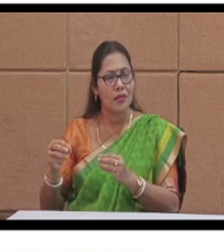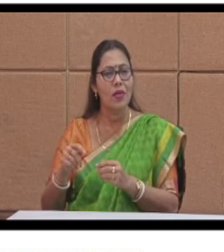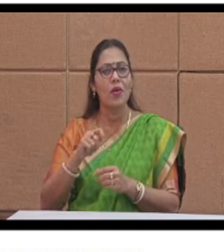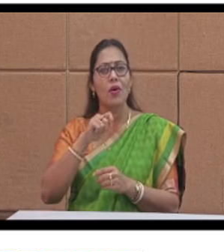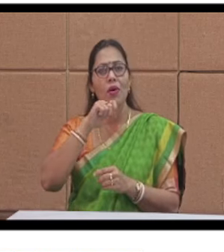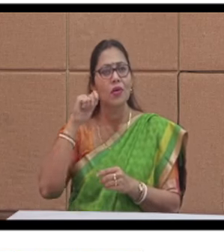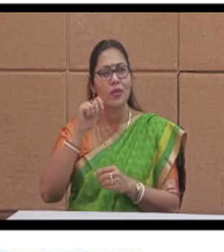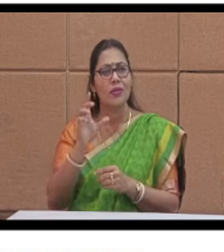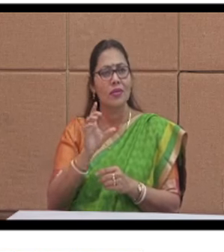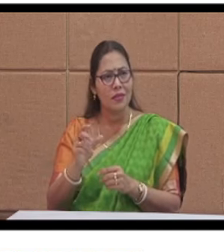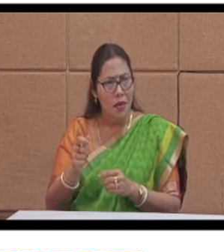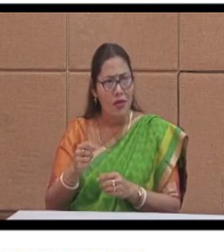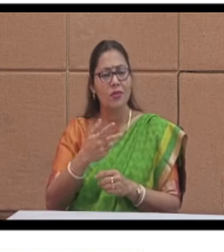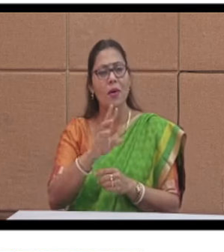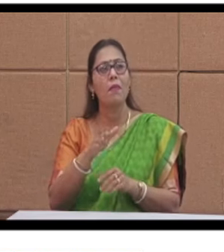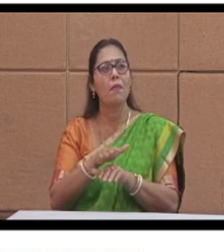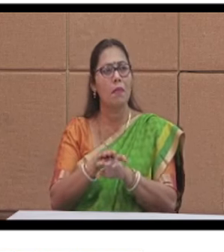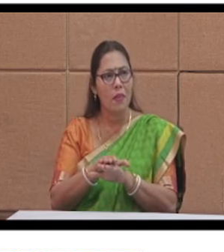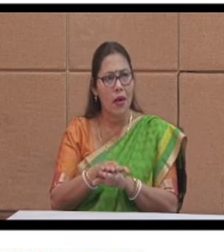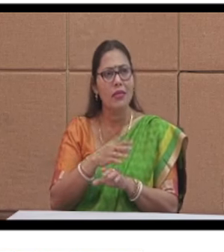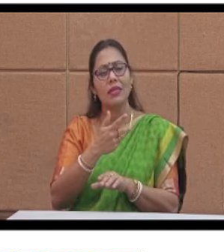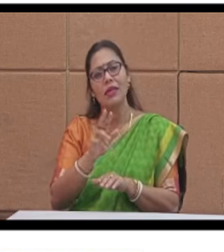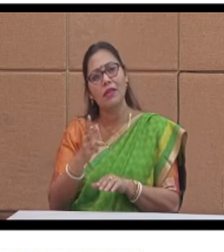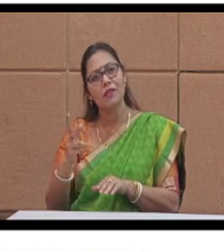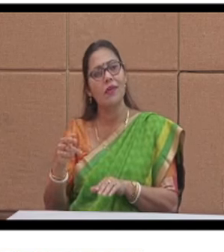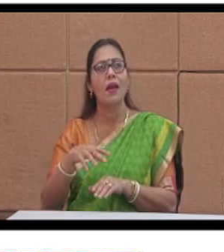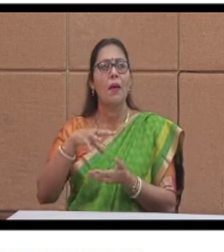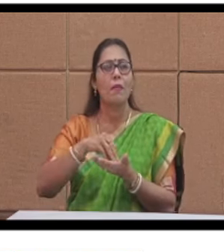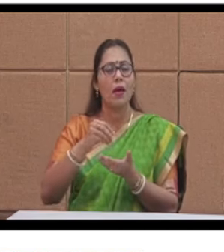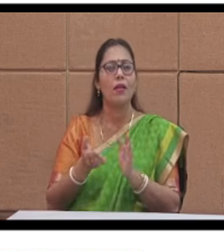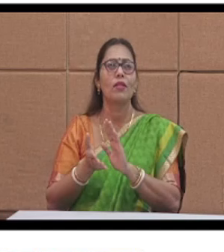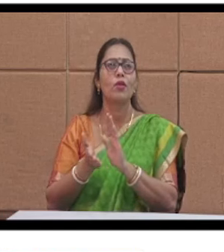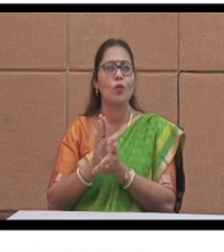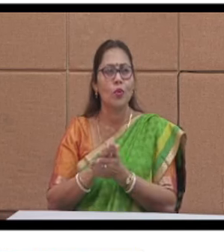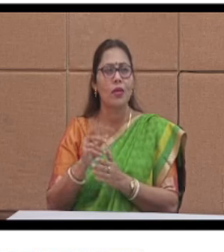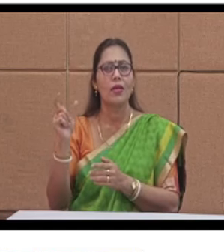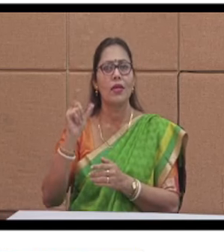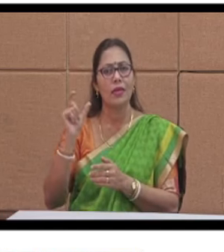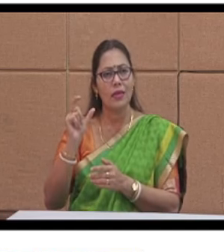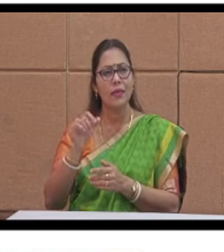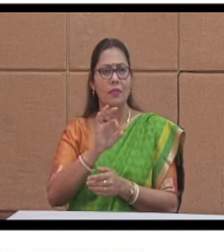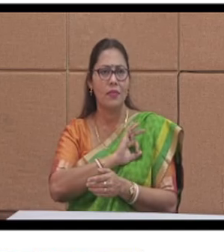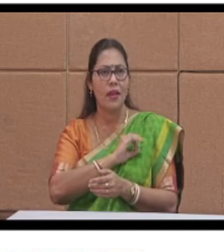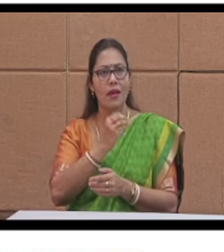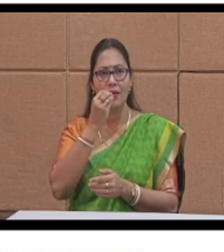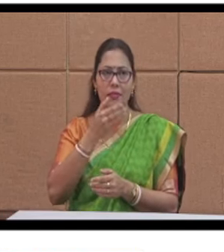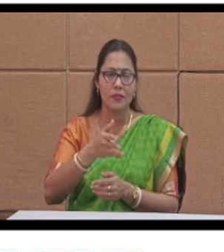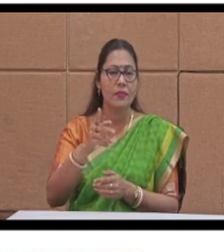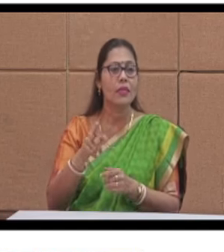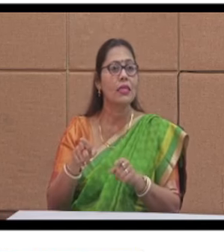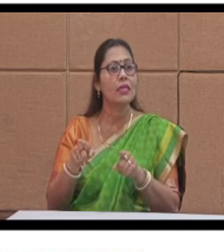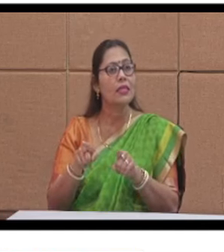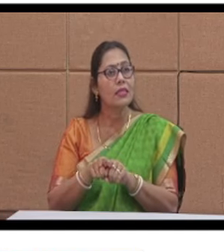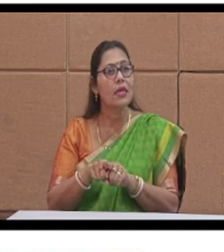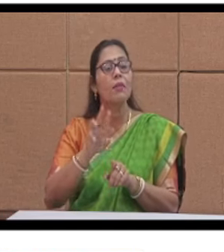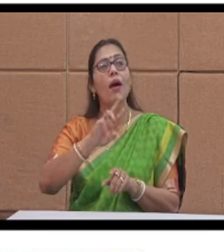মূল টুকরো বা তুমি যদি ভাত খেতে না চাও তাহলে রুটি ডিম দিয়ে খেতে পারো সেটাও যদি